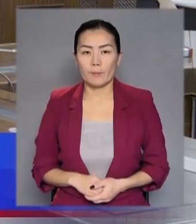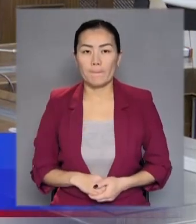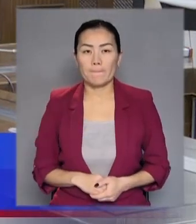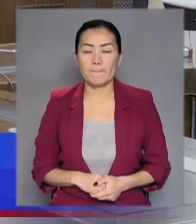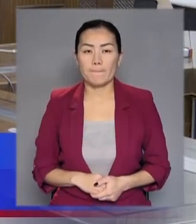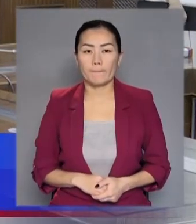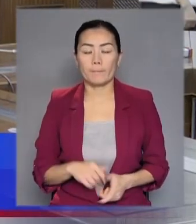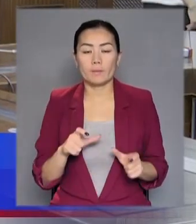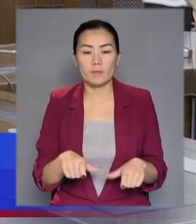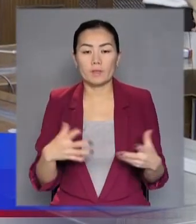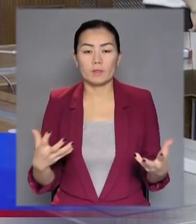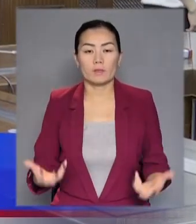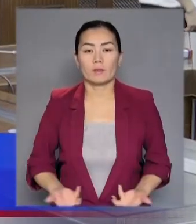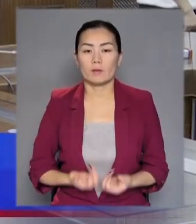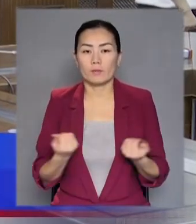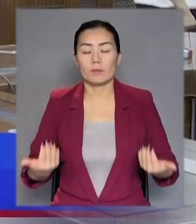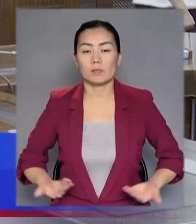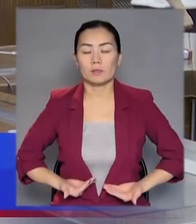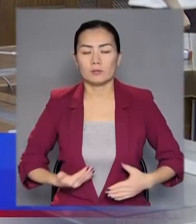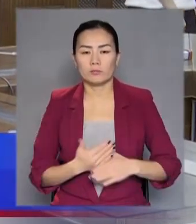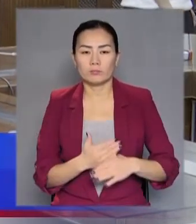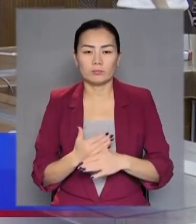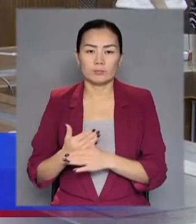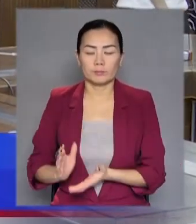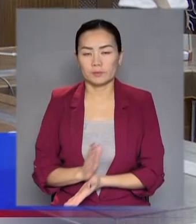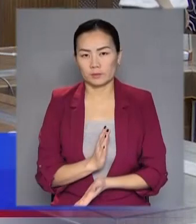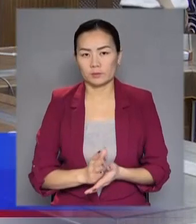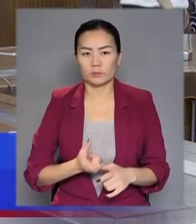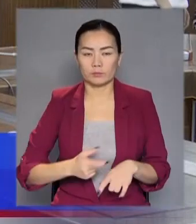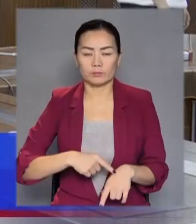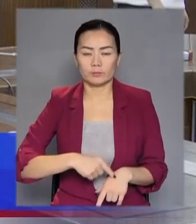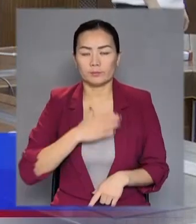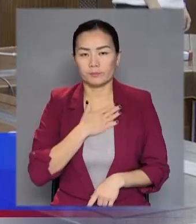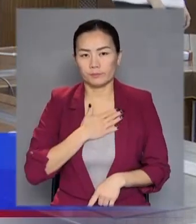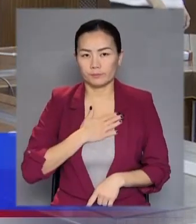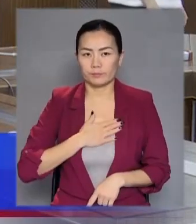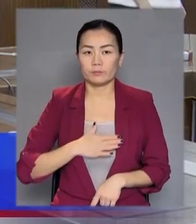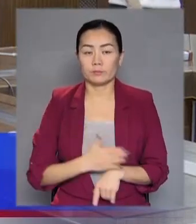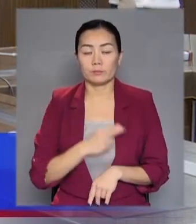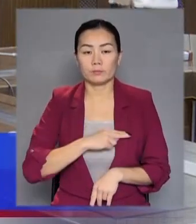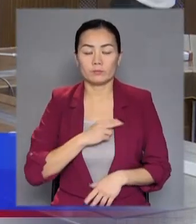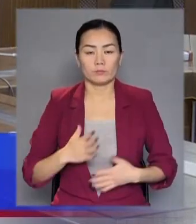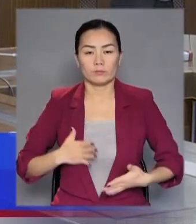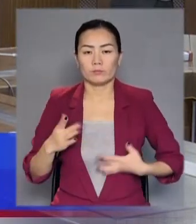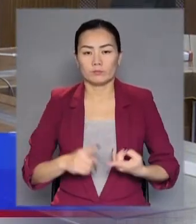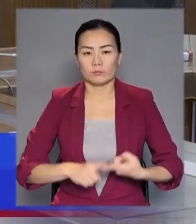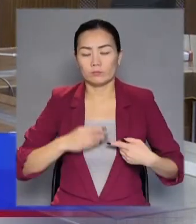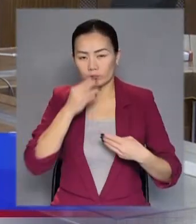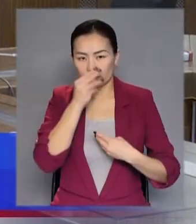Қаза адам өмірін құтқаруда көмегіңді тигізгеніме мен өте қуанышты болдым. Сол жұмыстан өзім ләззат ала